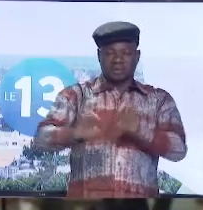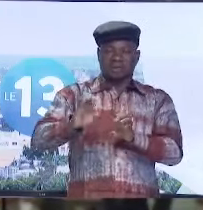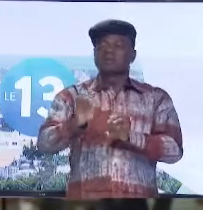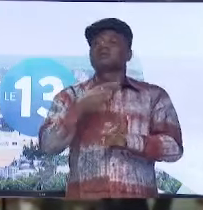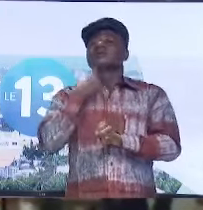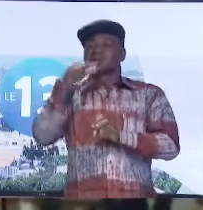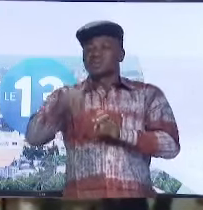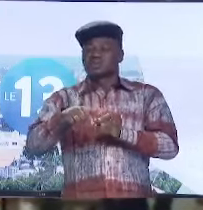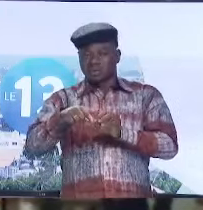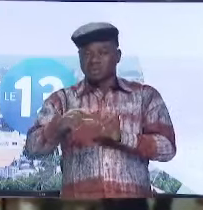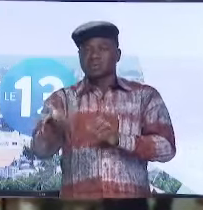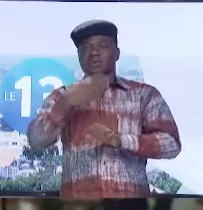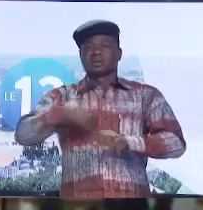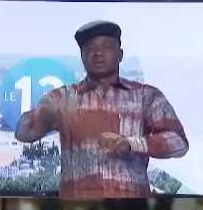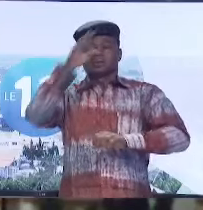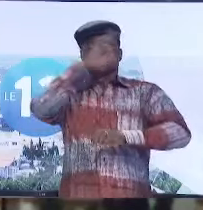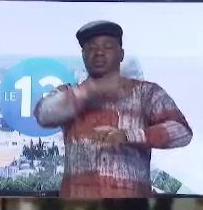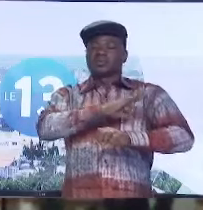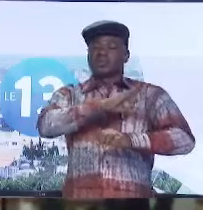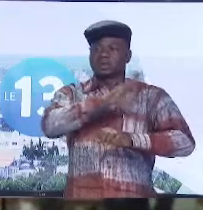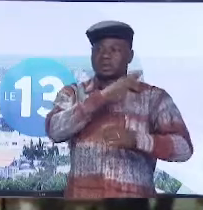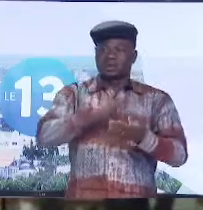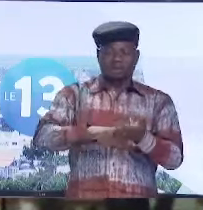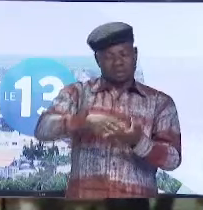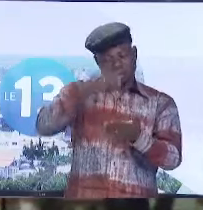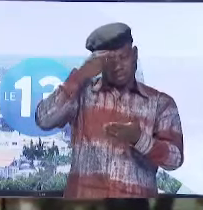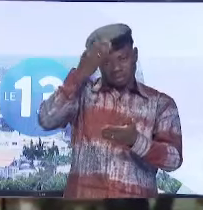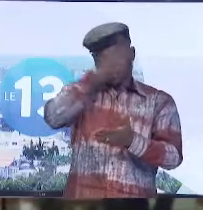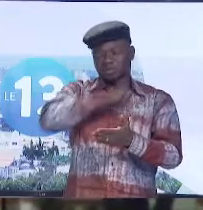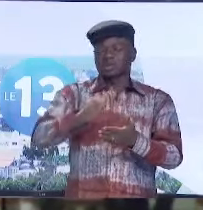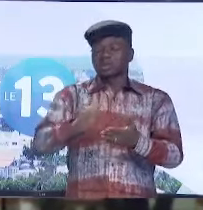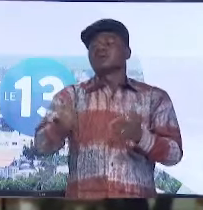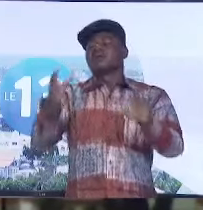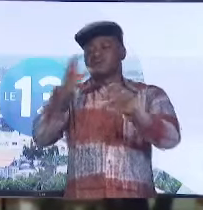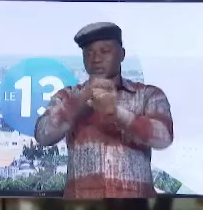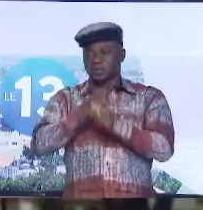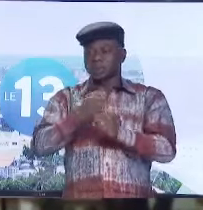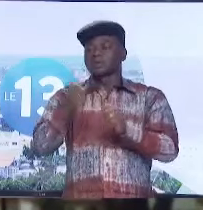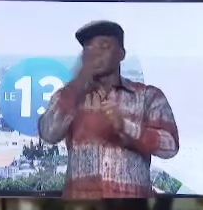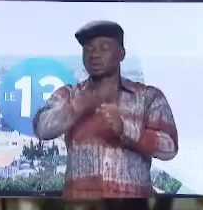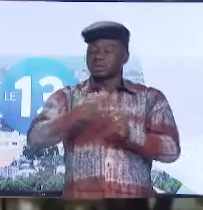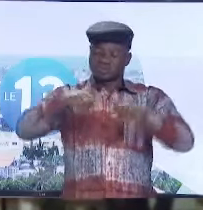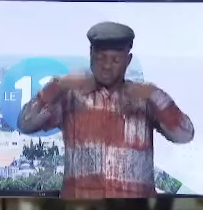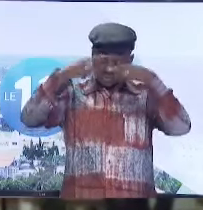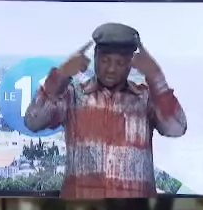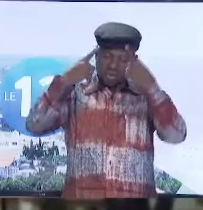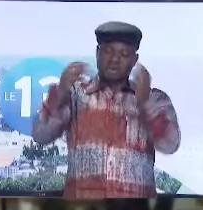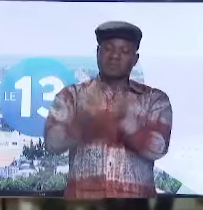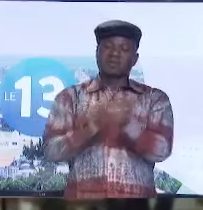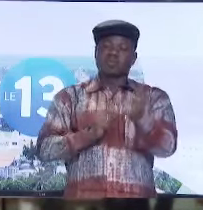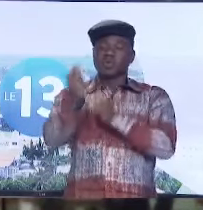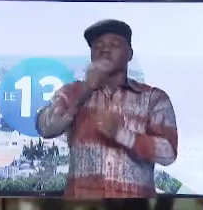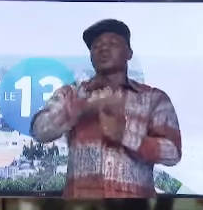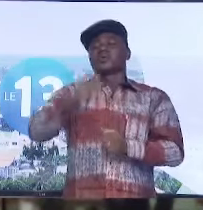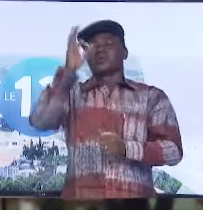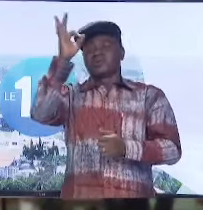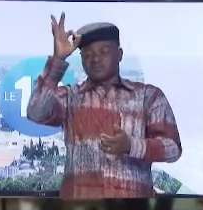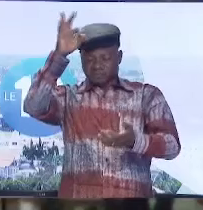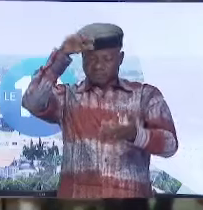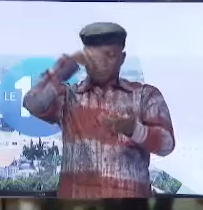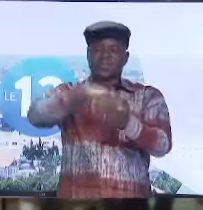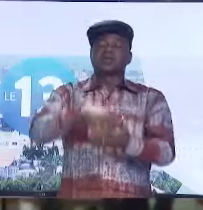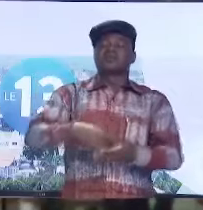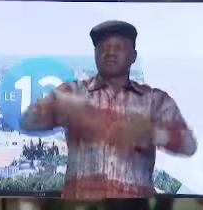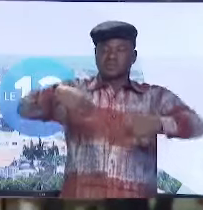acquis engrangés sont d'un grand succès avec plus de 9000 jeunes et femmes touchés. Alassane Kendrebego et